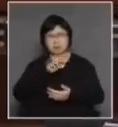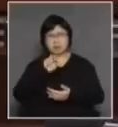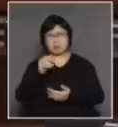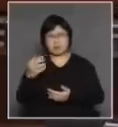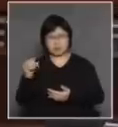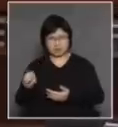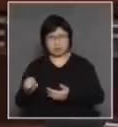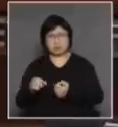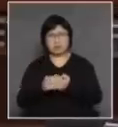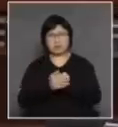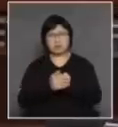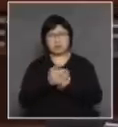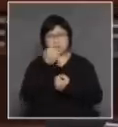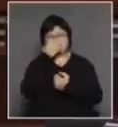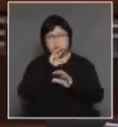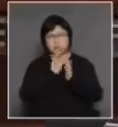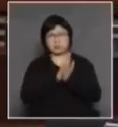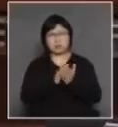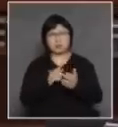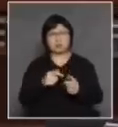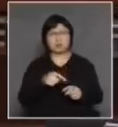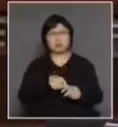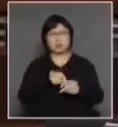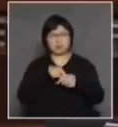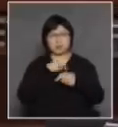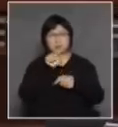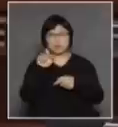4700多億呢，其實佔了本地生產總值的百分比的